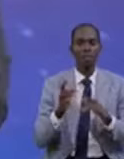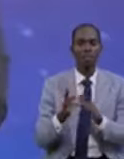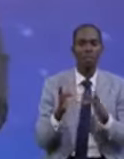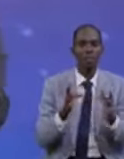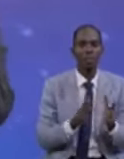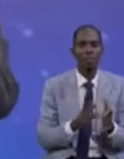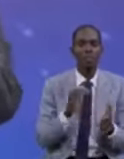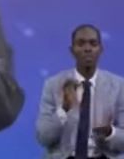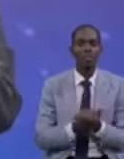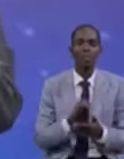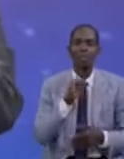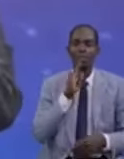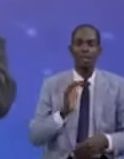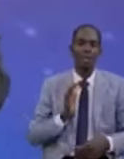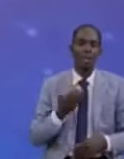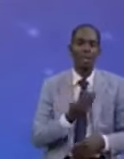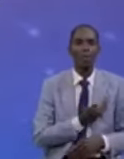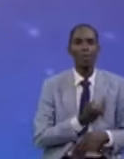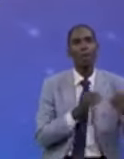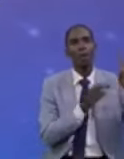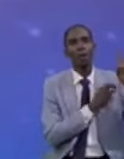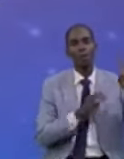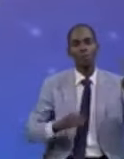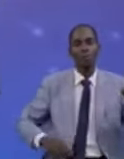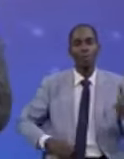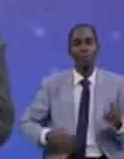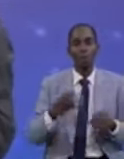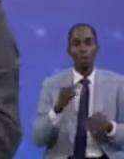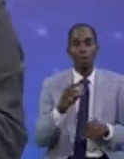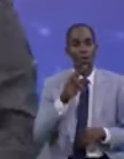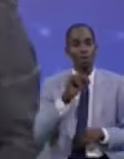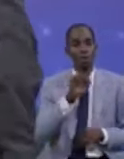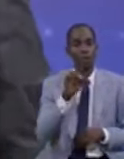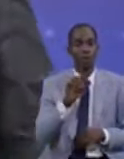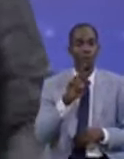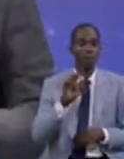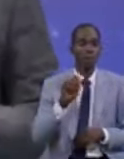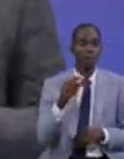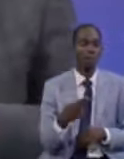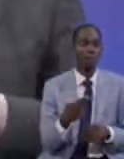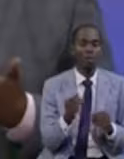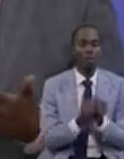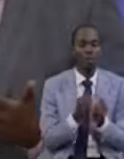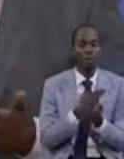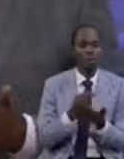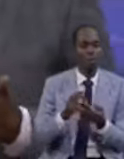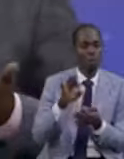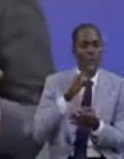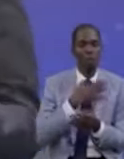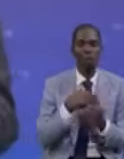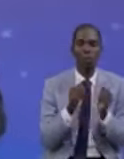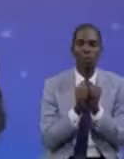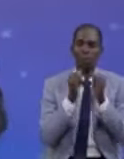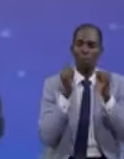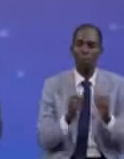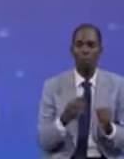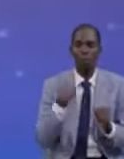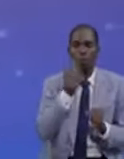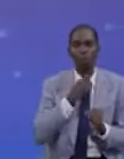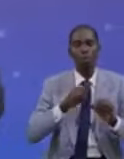Emmanuel Jésus de Nazareth et du Saint-Esprit et de puissance qui allait de lieu en